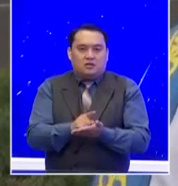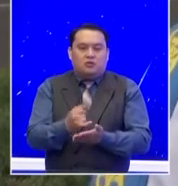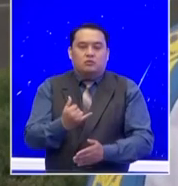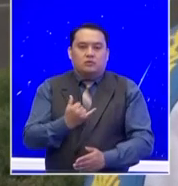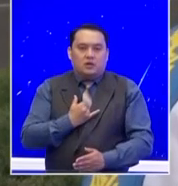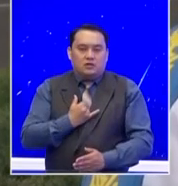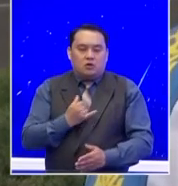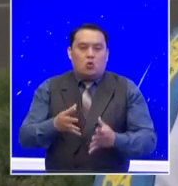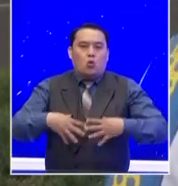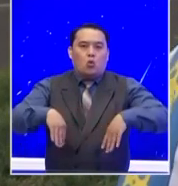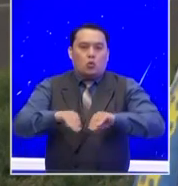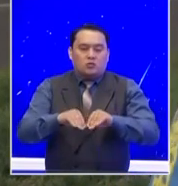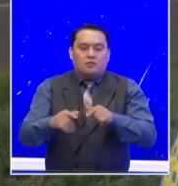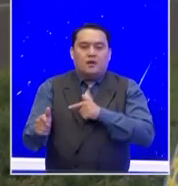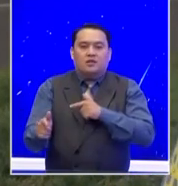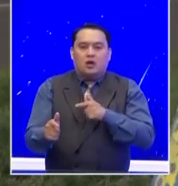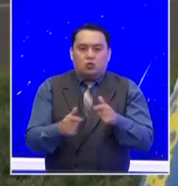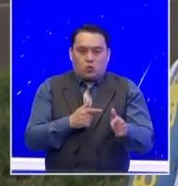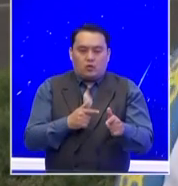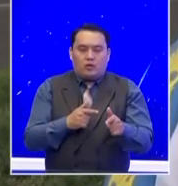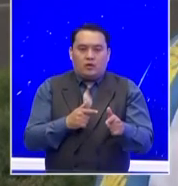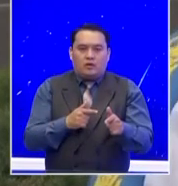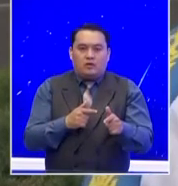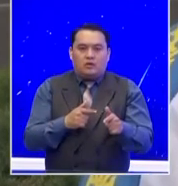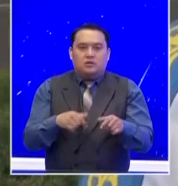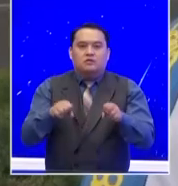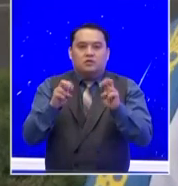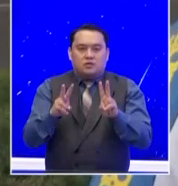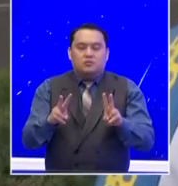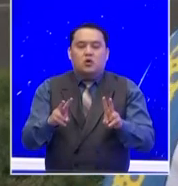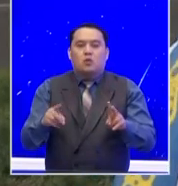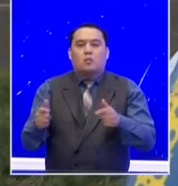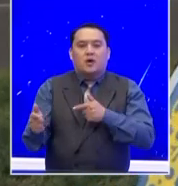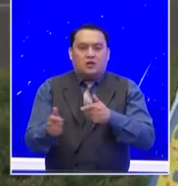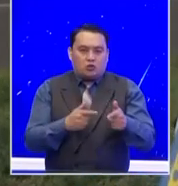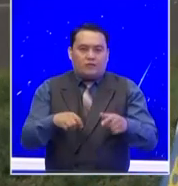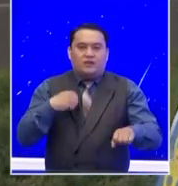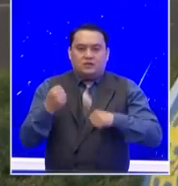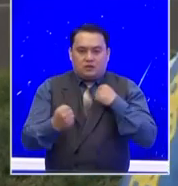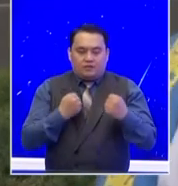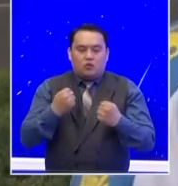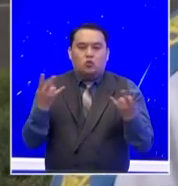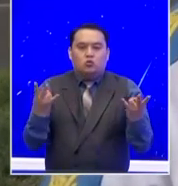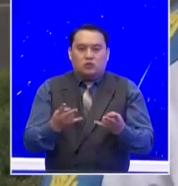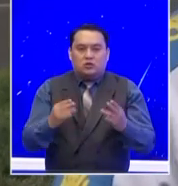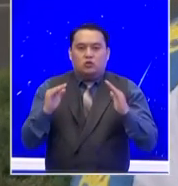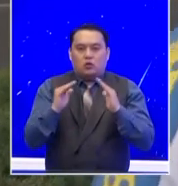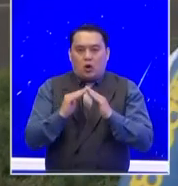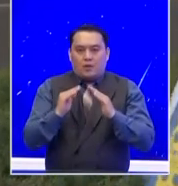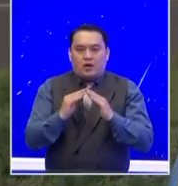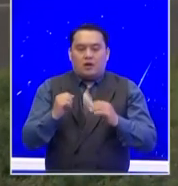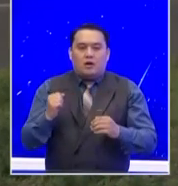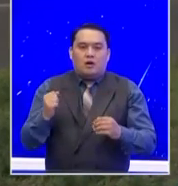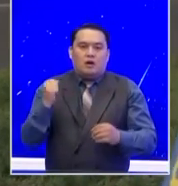это общая физическая подготовка, потом специальная физическая подготовка, мы готовимся дома. У нас